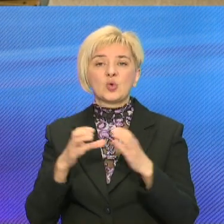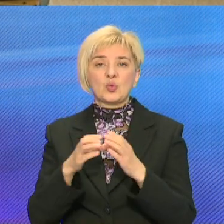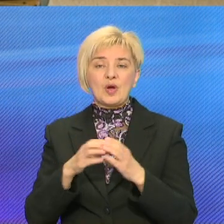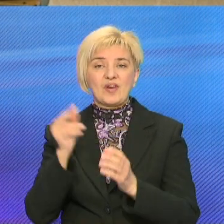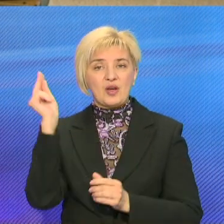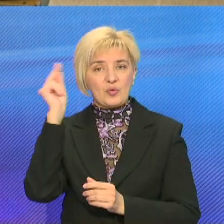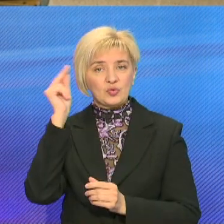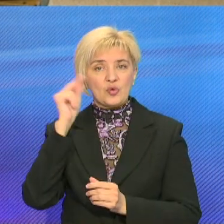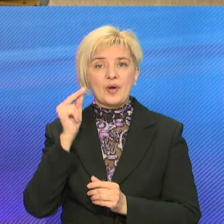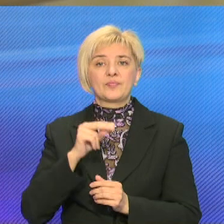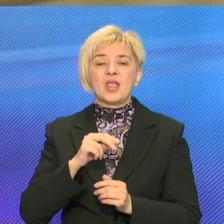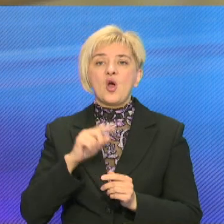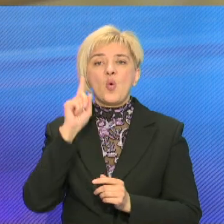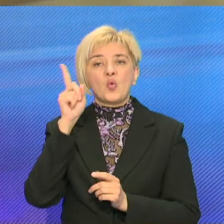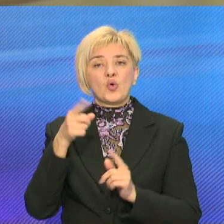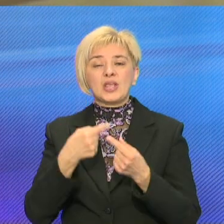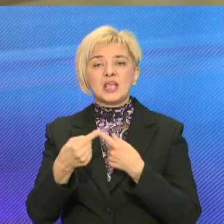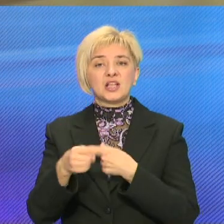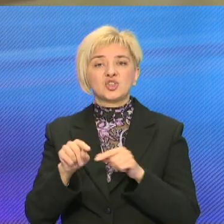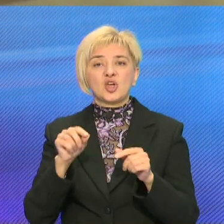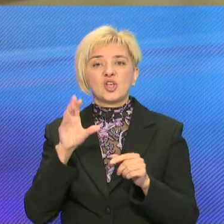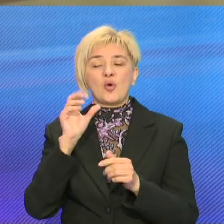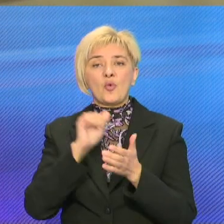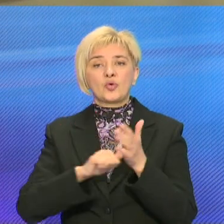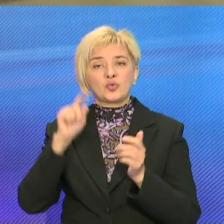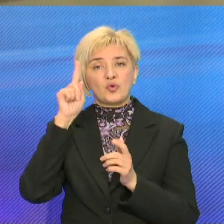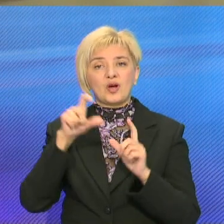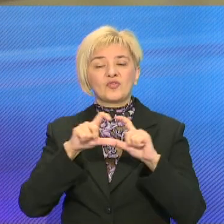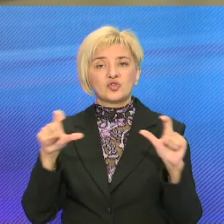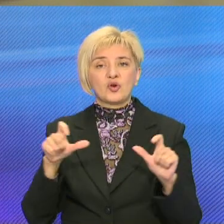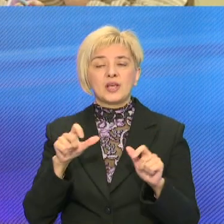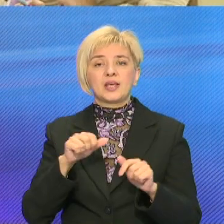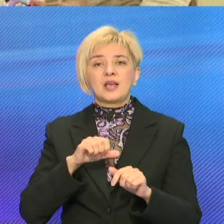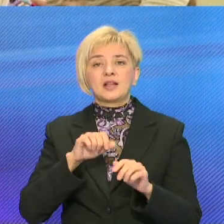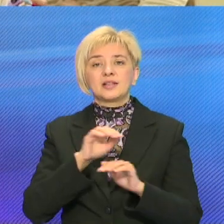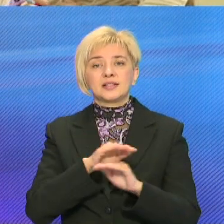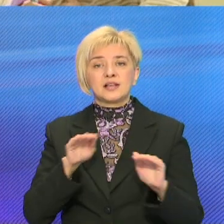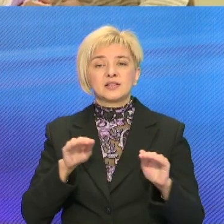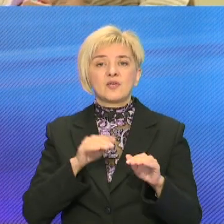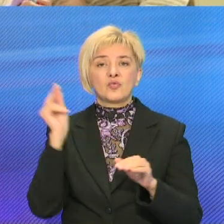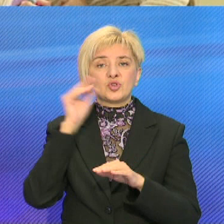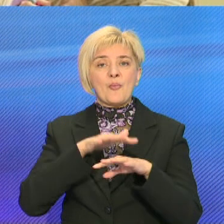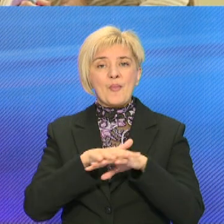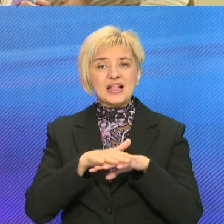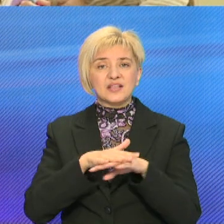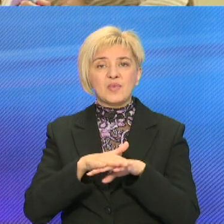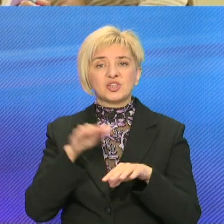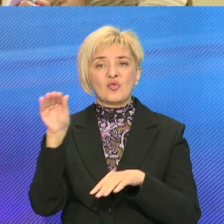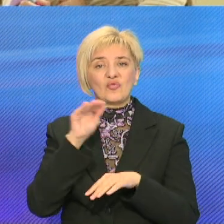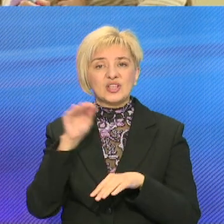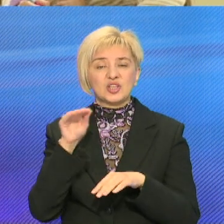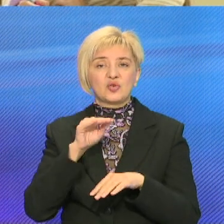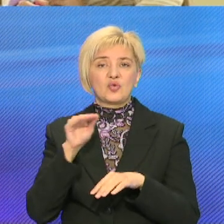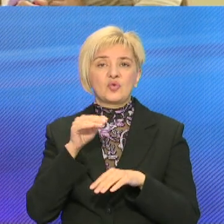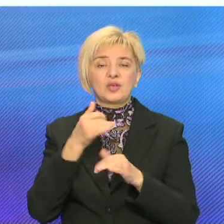от занятков у звычайной школе. Першоклашки проходят читание, письмо, математику, у старейших – уроки физики, биологии, громадознавства.